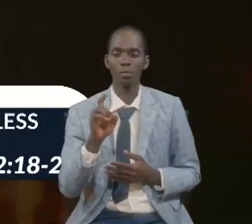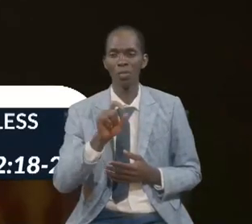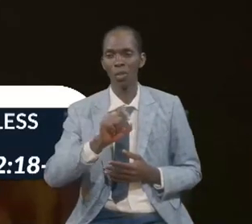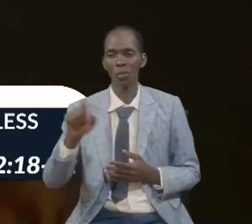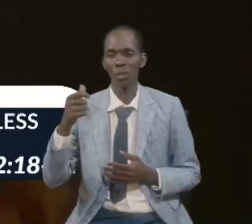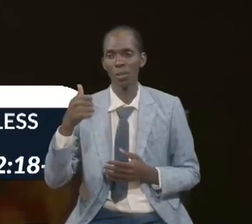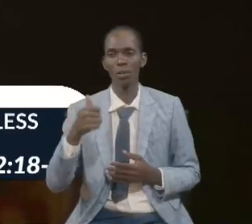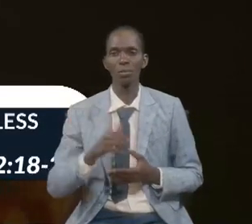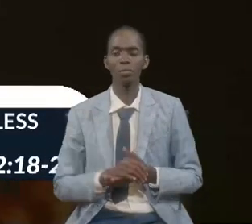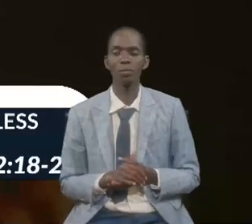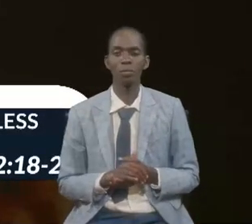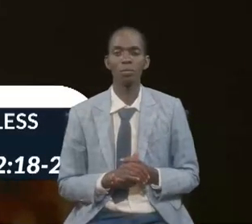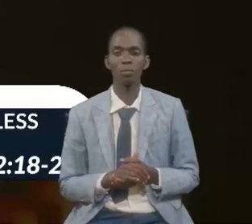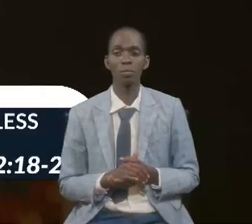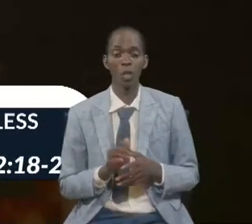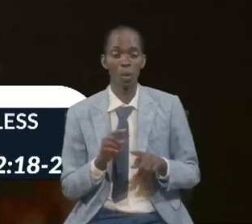Jude 10.